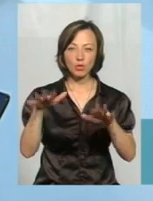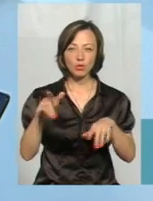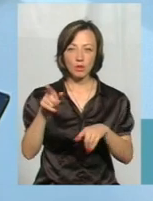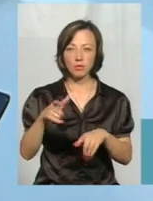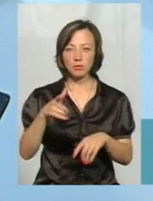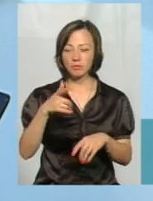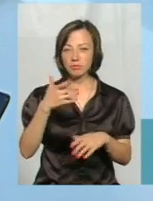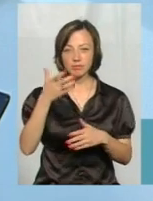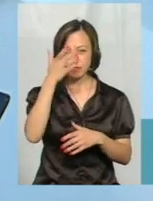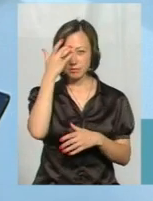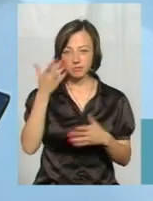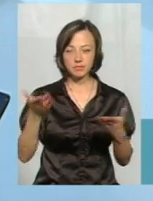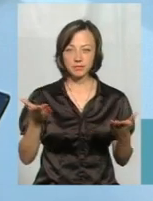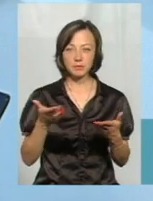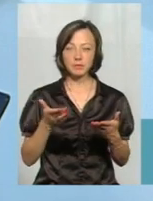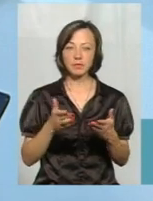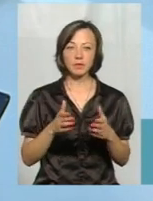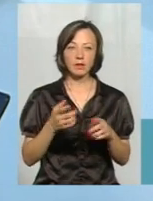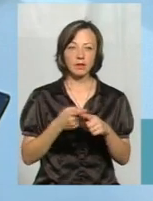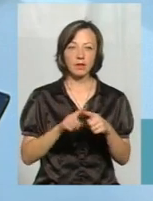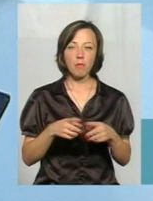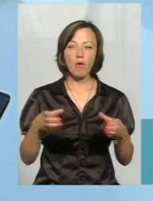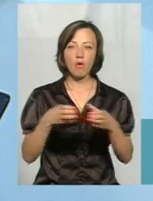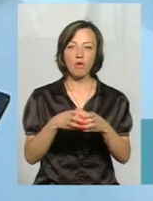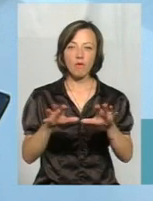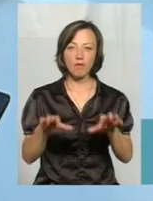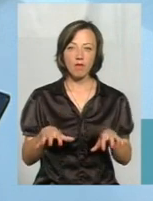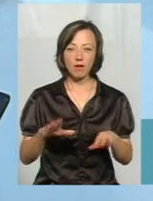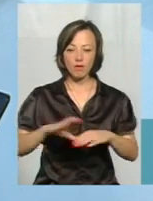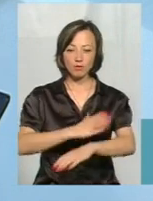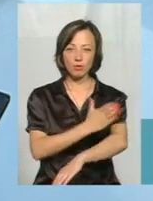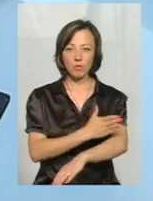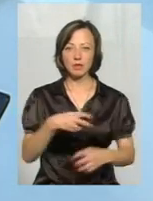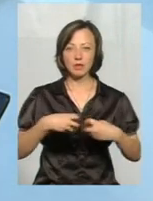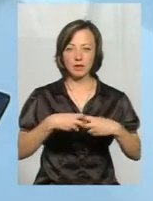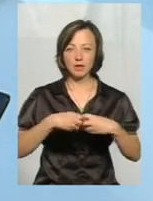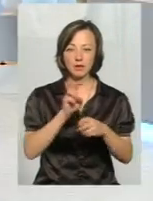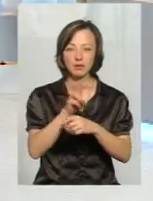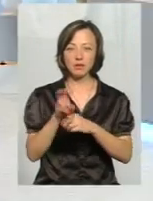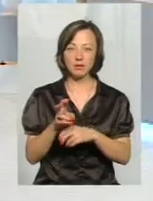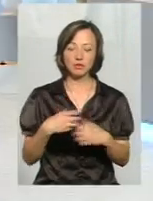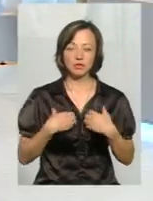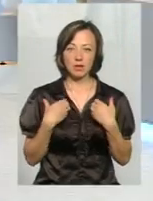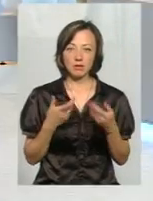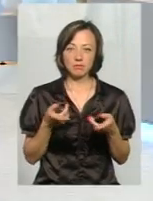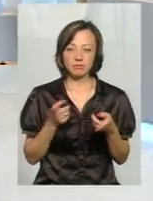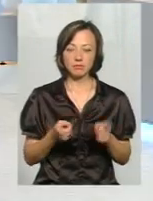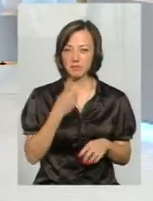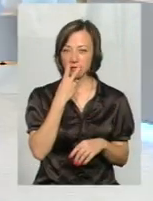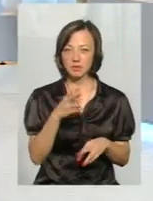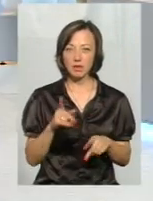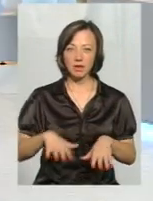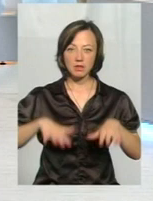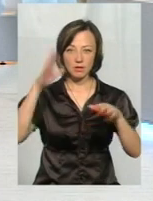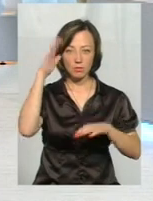голова квартального комітету Онисюк Олександр Броніславович, він в чоботах ходить там до людей, жах, звісно, дивитись на те, як